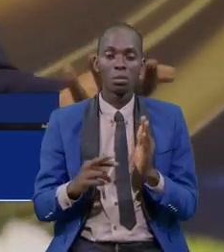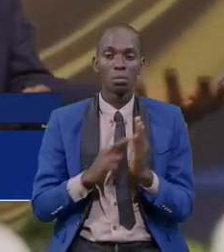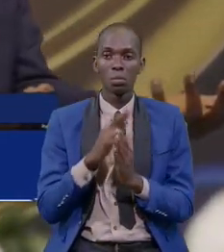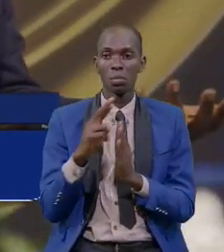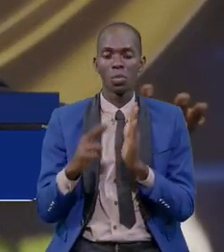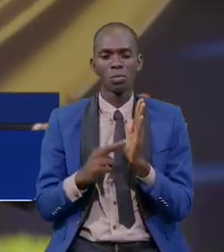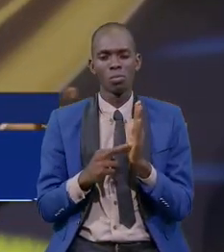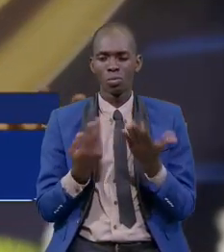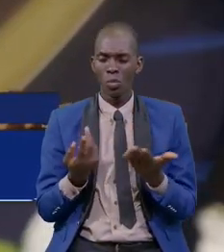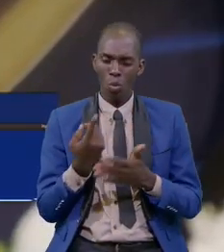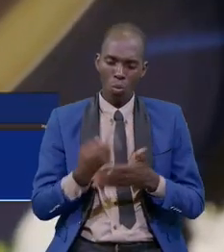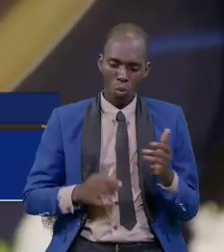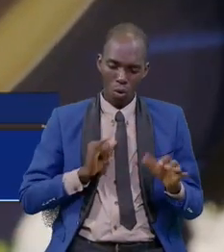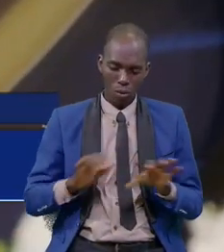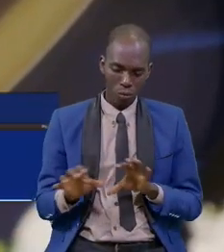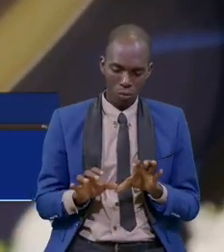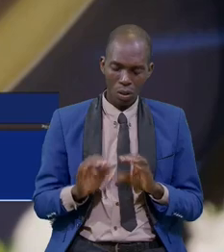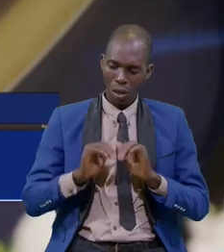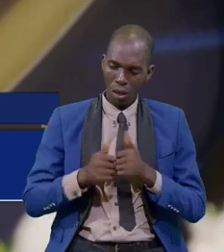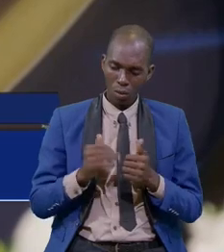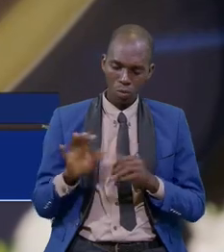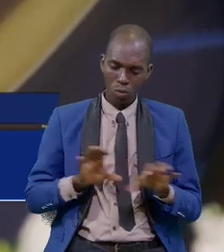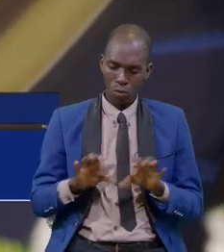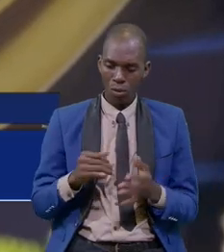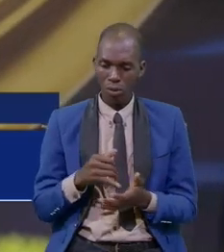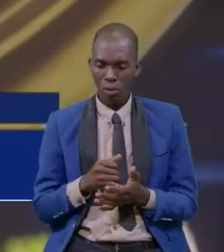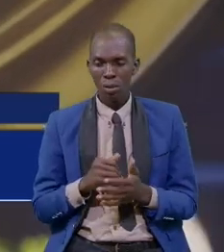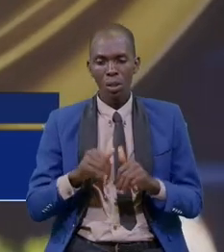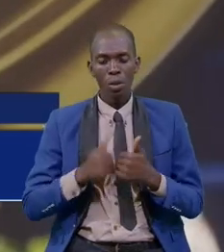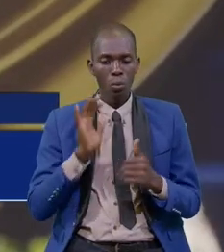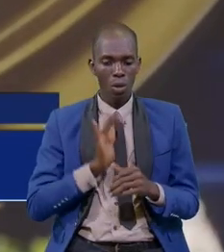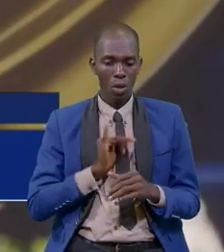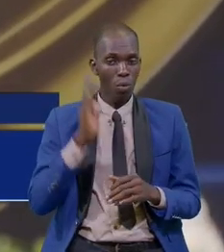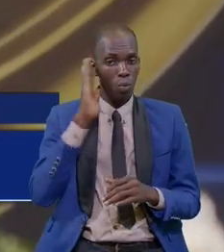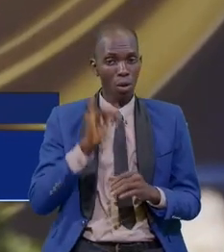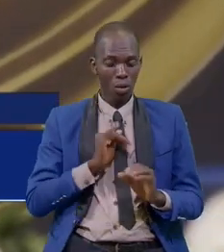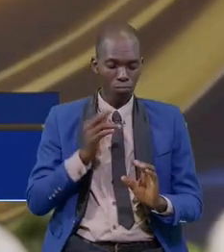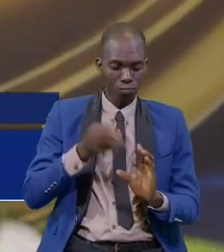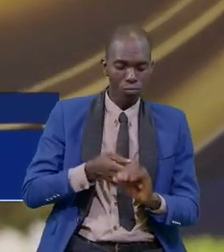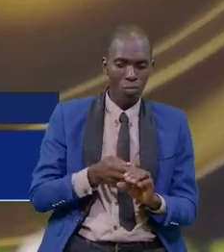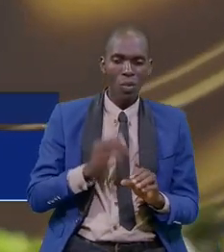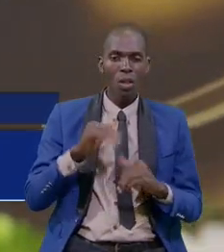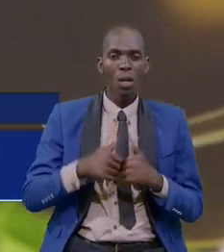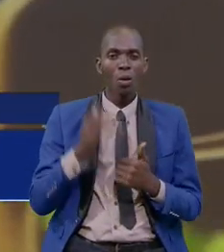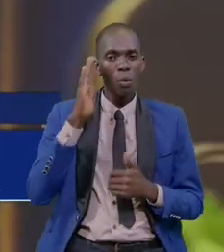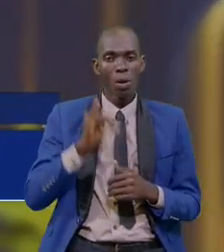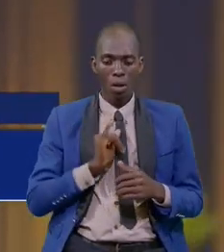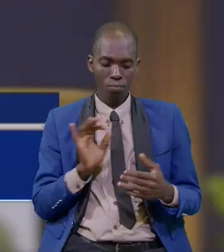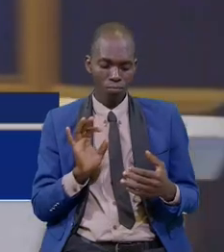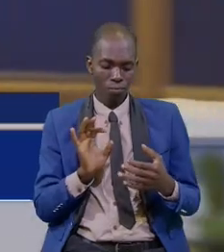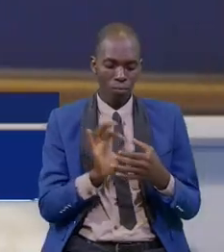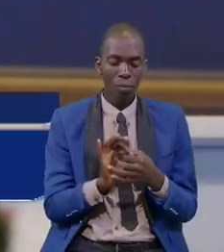dois faire? Comment je vais le faire? Comment je vais aller là-bas? Comment je vais m'impliquer? Comment je vais être connecté?